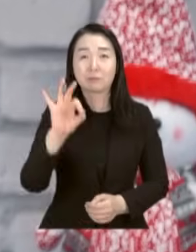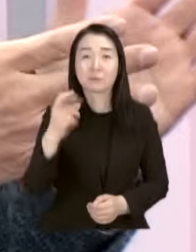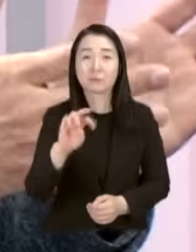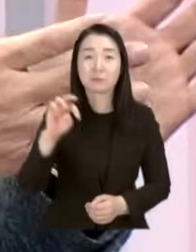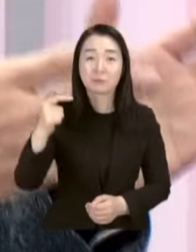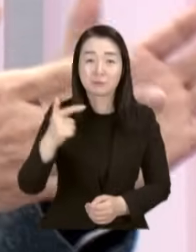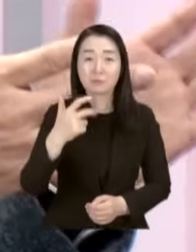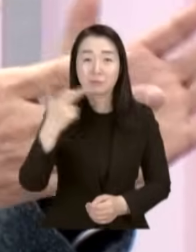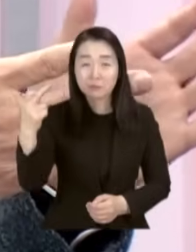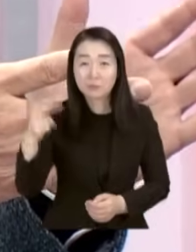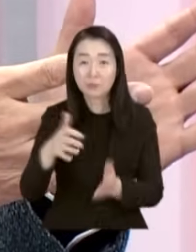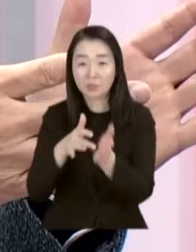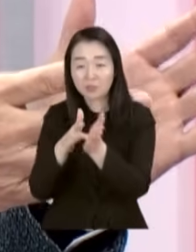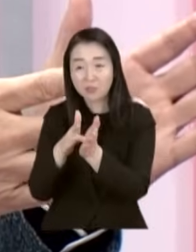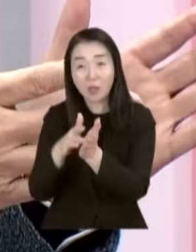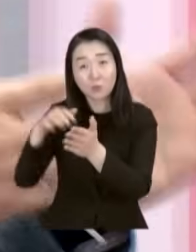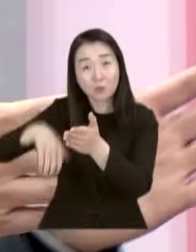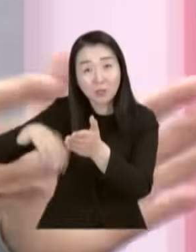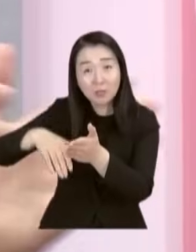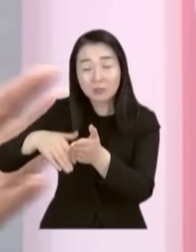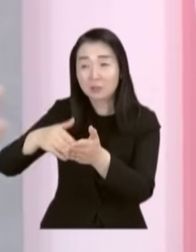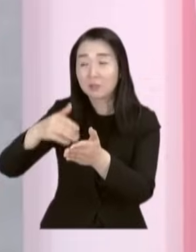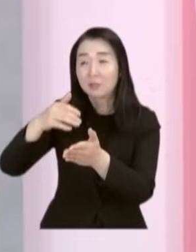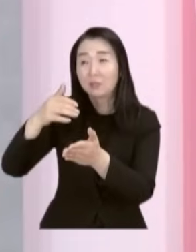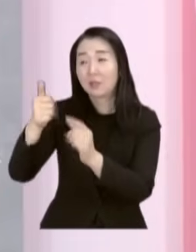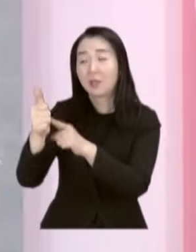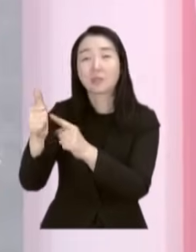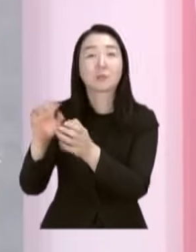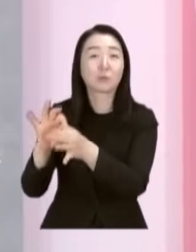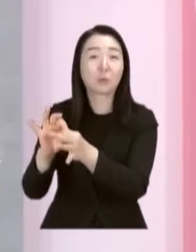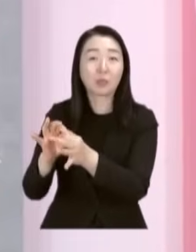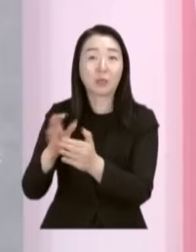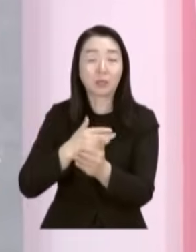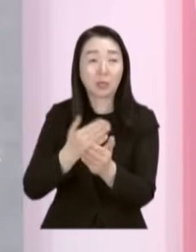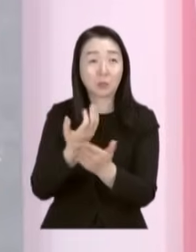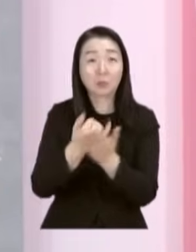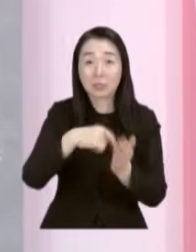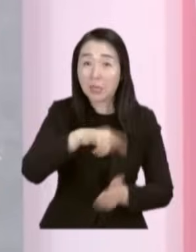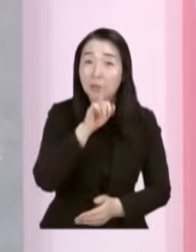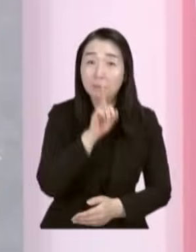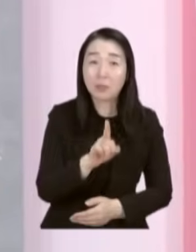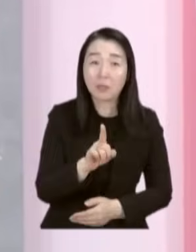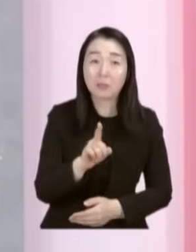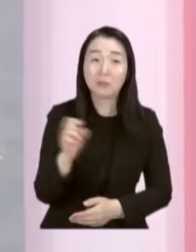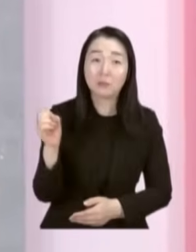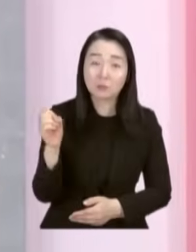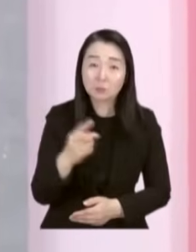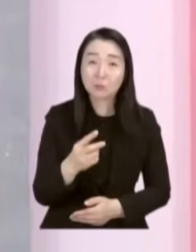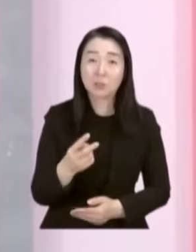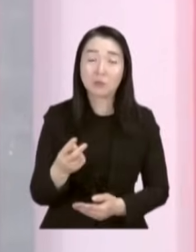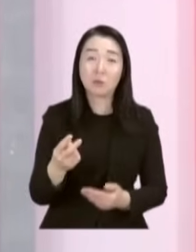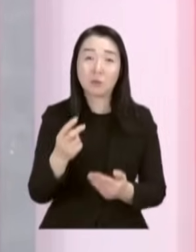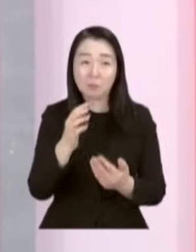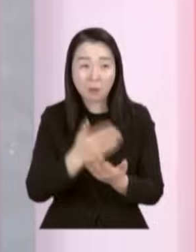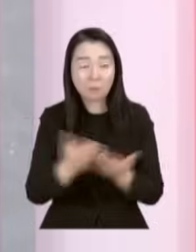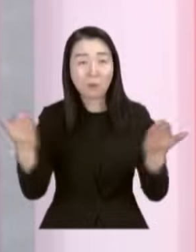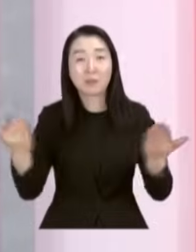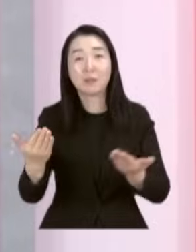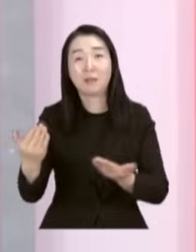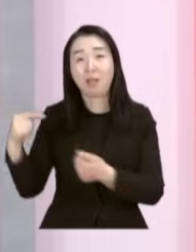용문산에서 약속해낸 할아버지 일 통하여 정량리 가라고 하시고 계속 일을 하라고